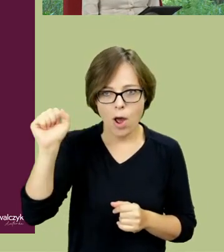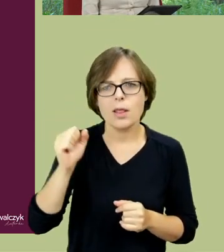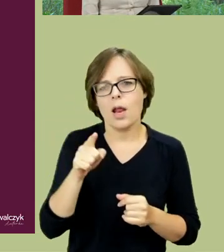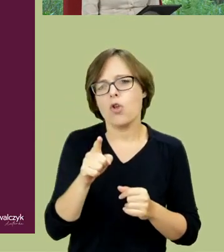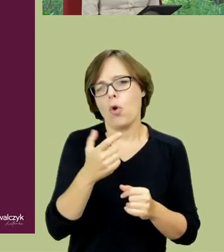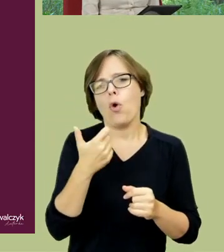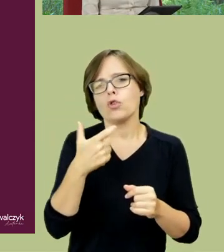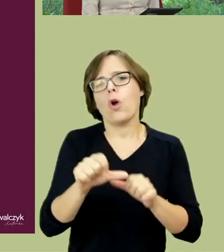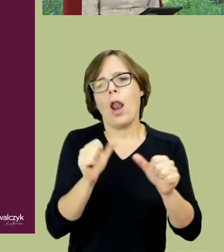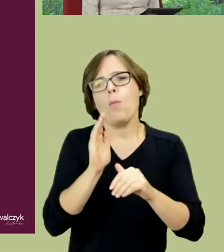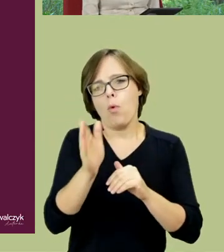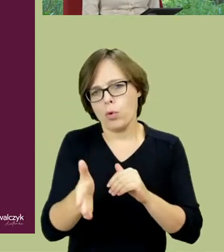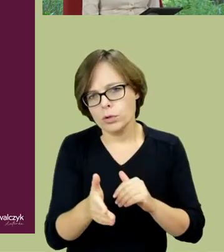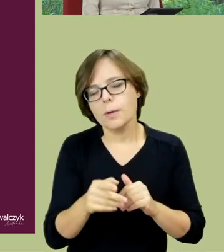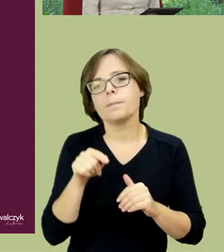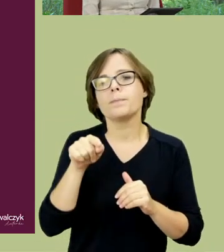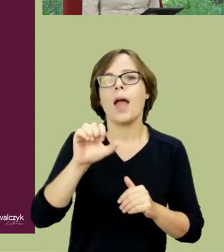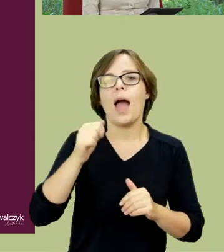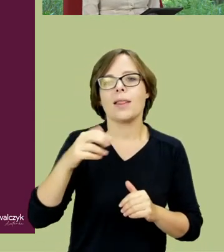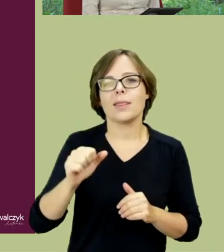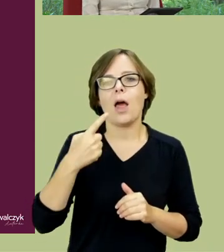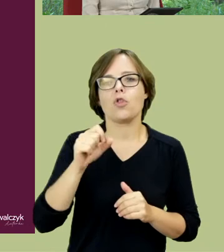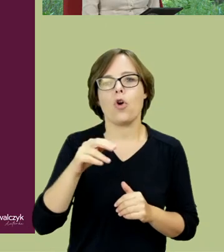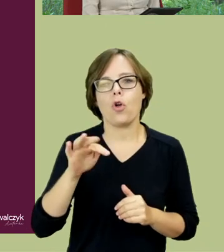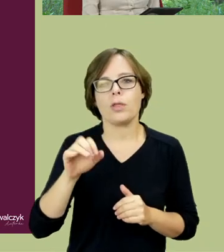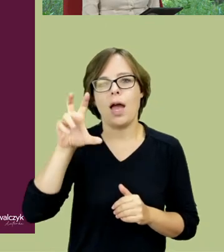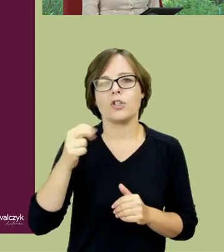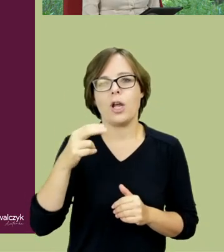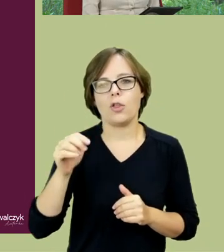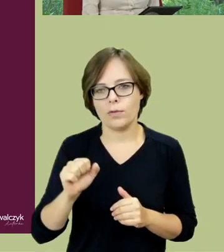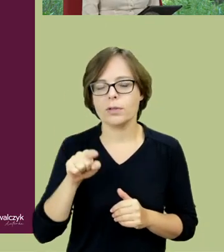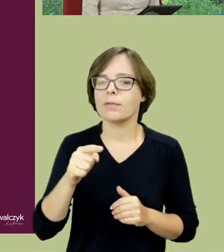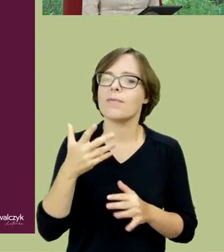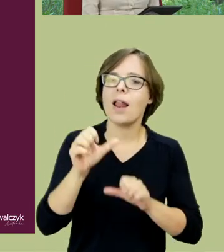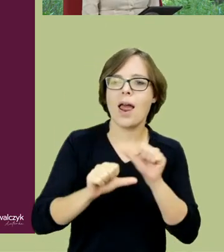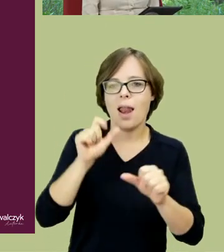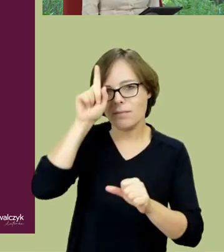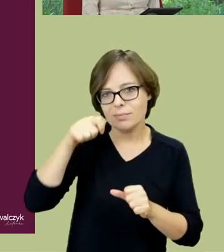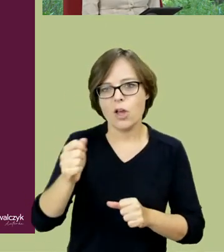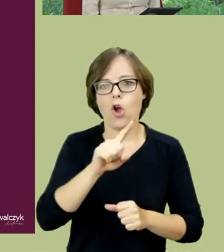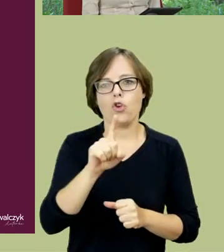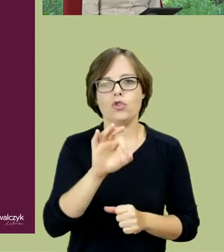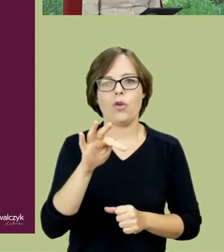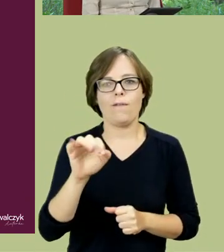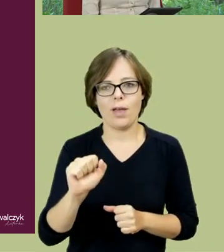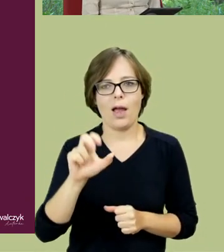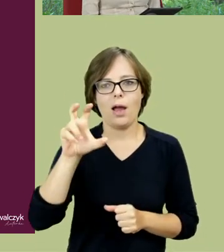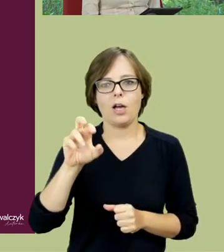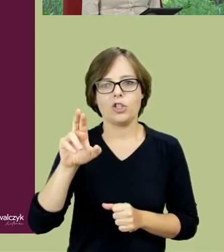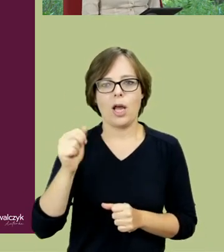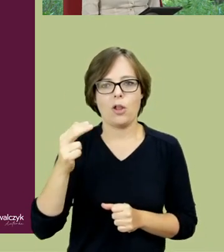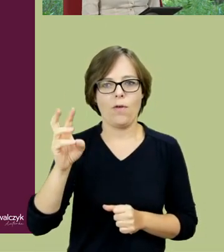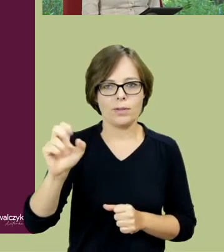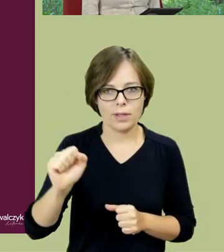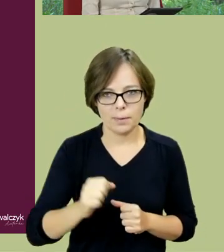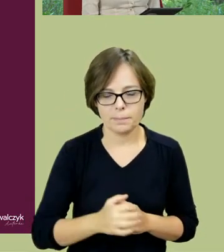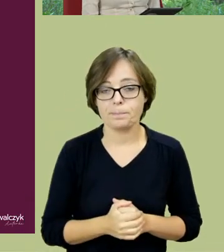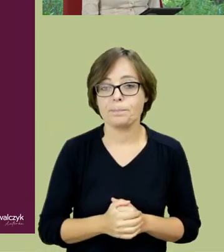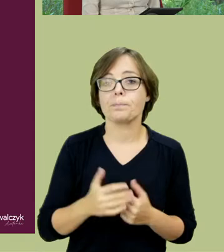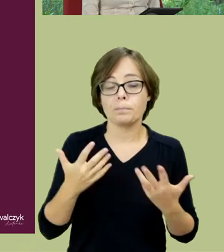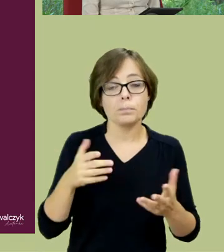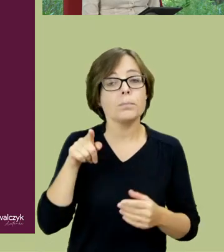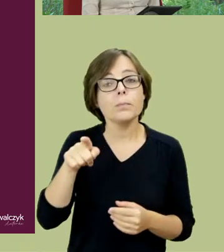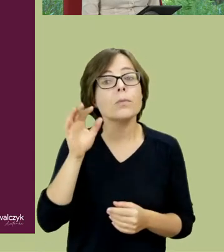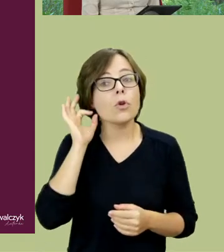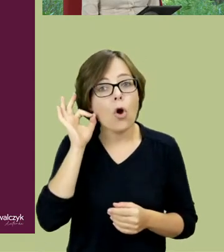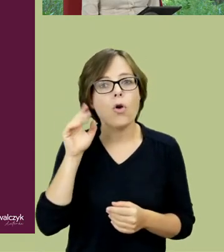później, była Anna Dorota Chrzanowska, przez wiele lat nazywana Zofią Chrzanowską, która z kolei na